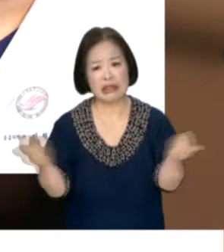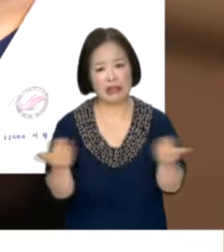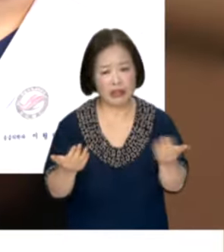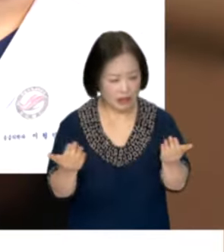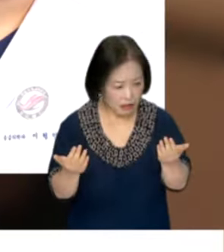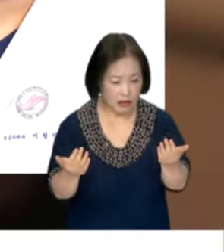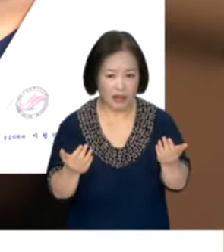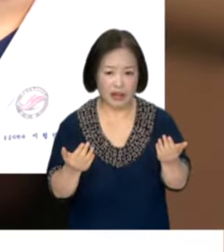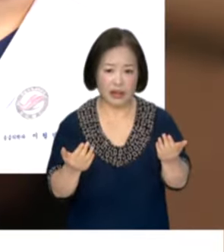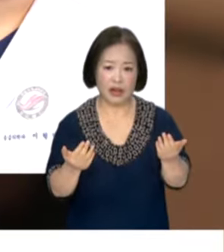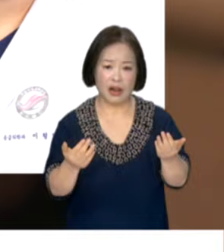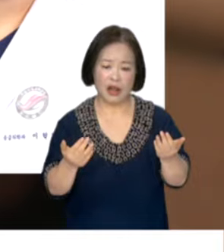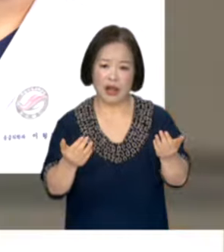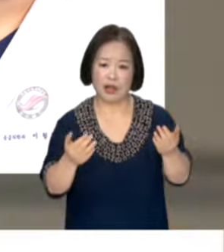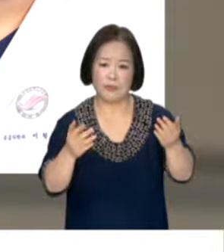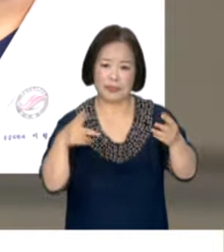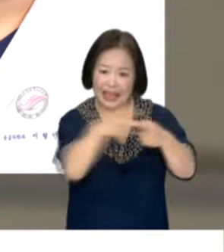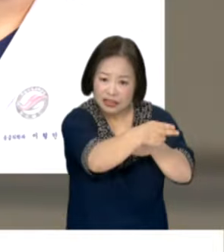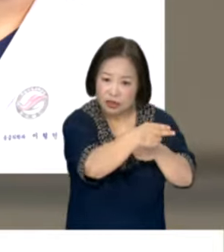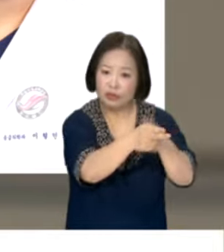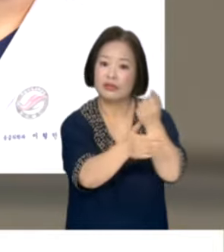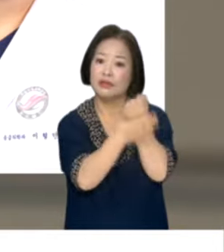때문에요 얼마나 힘들어질지도